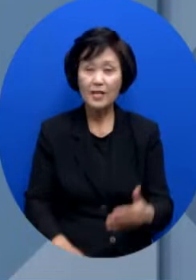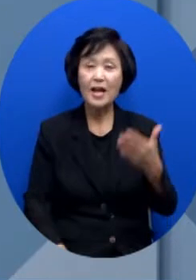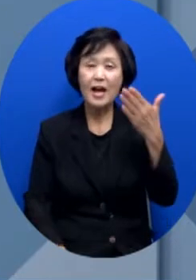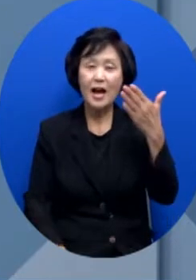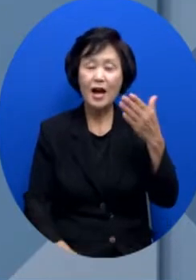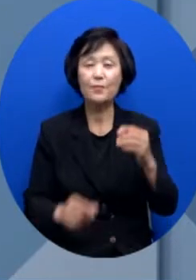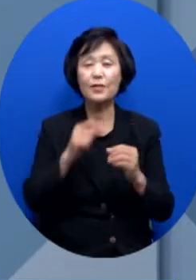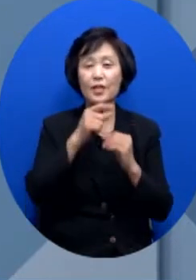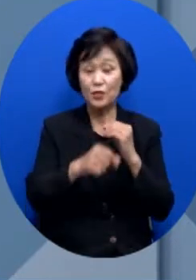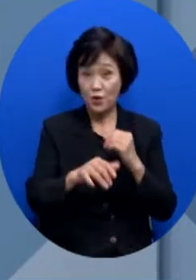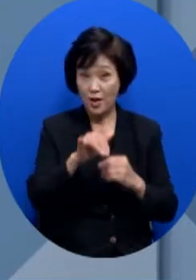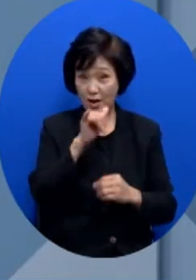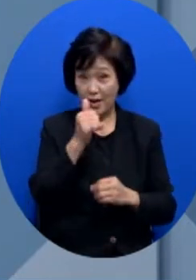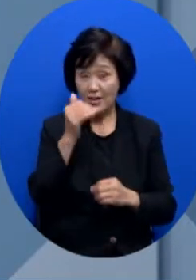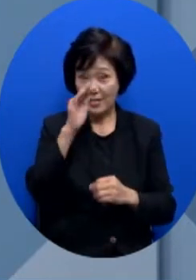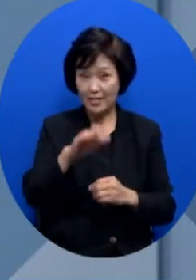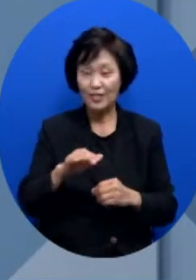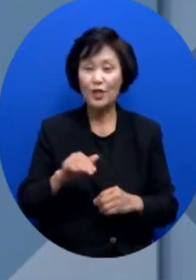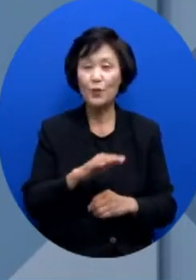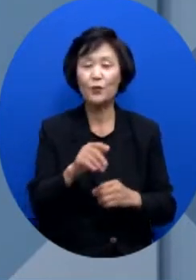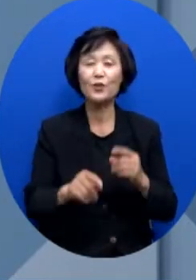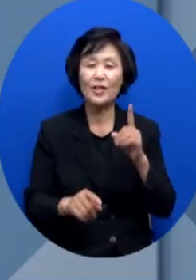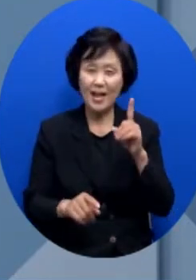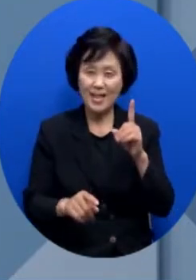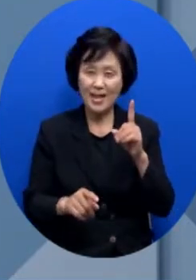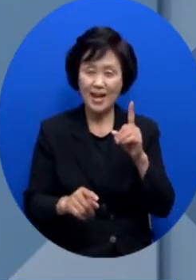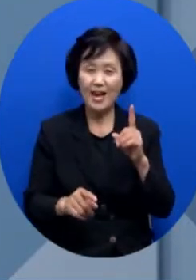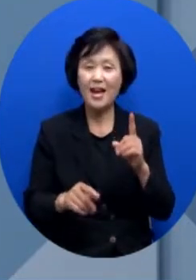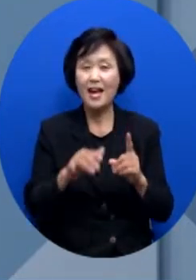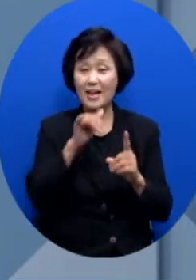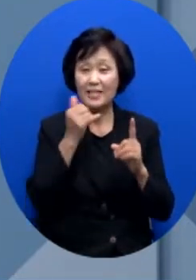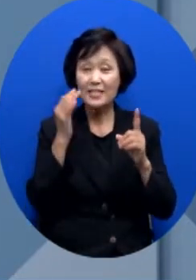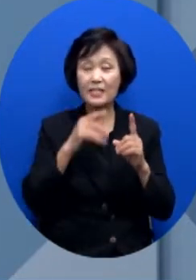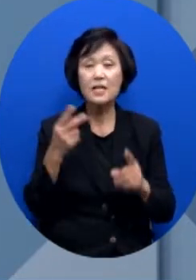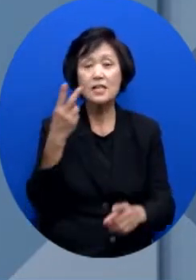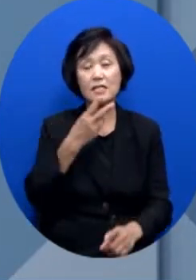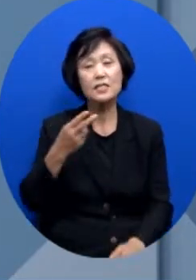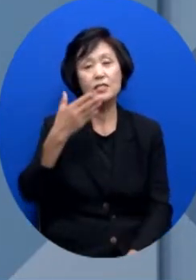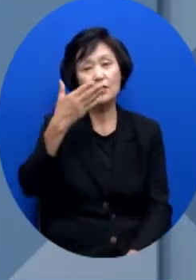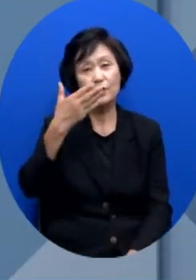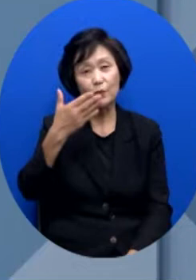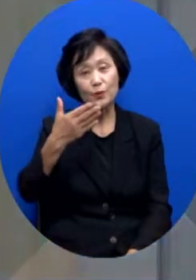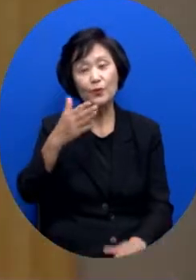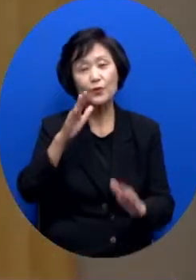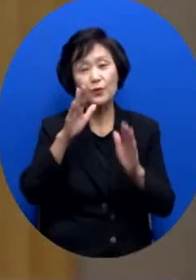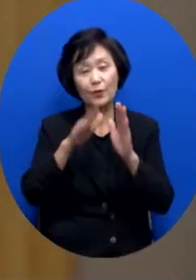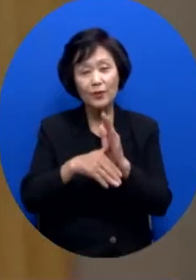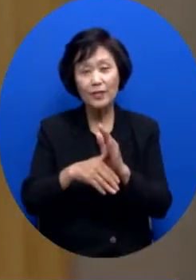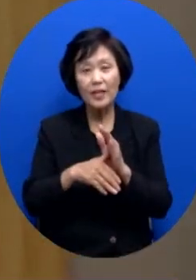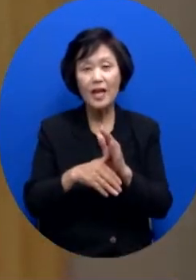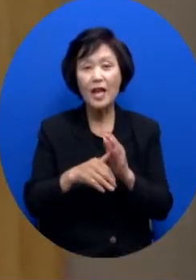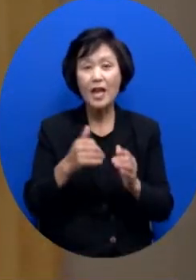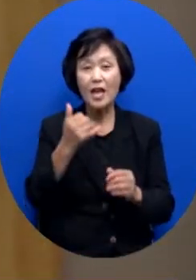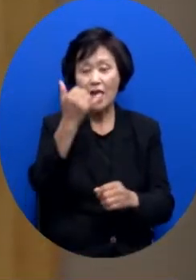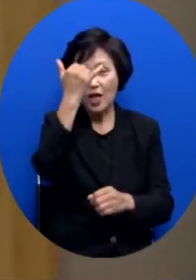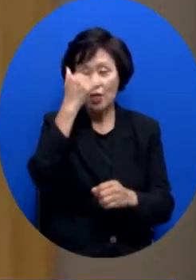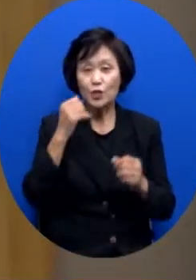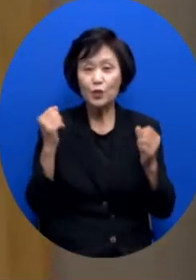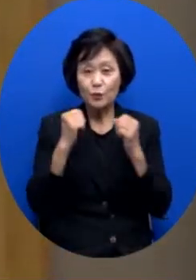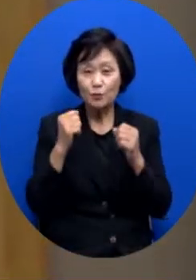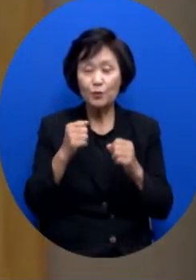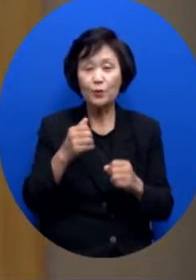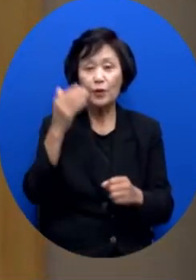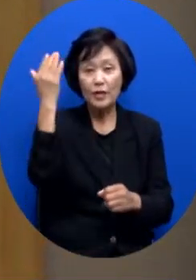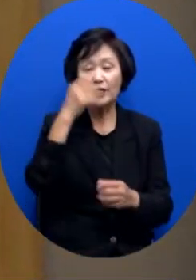충북 청주지회가 한 지회인데요. 2009년도에 우리 충북 청주지회가 창립이